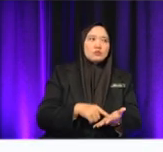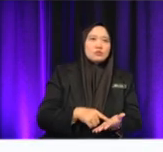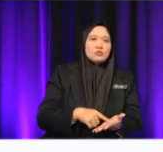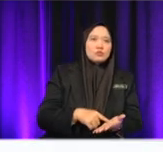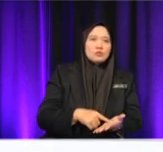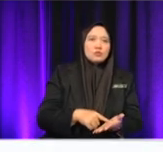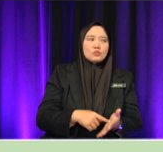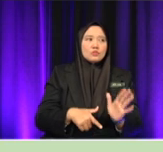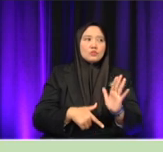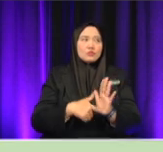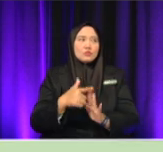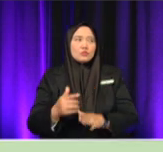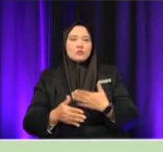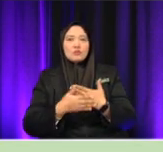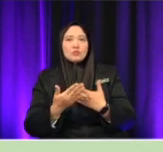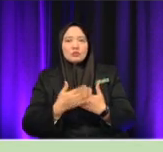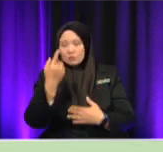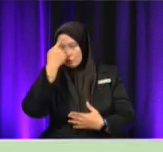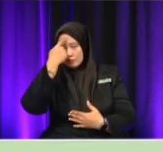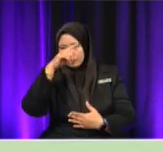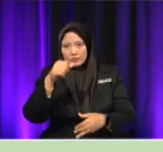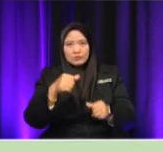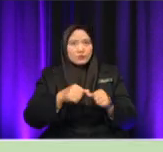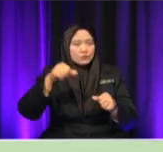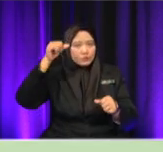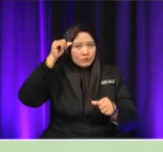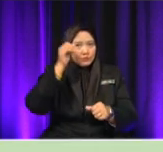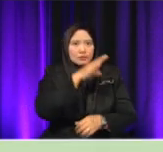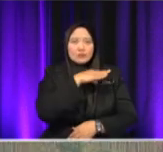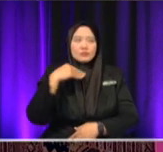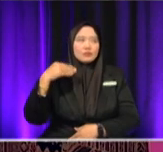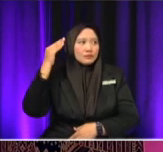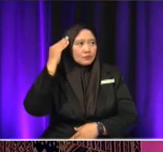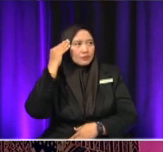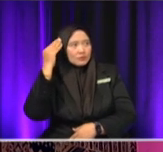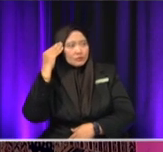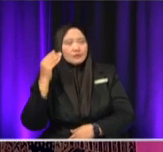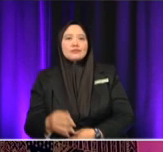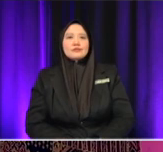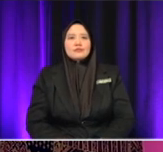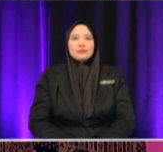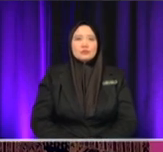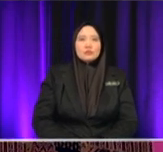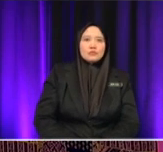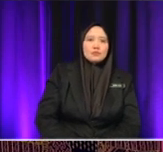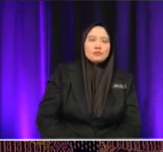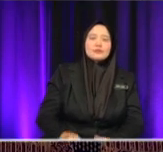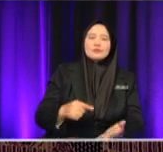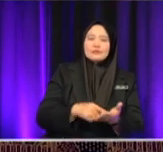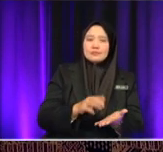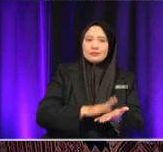lebih mudah untuk ingat buka baju Oh inilah yang aku belajar